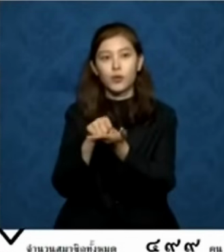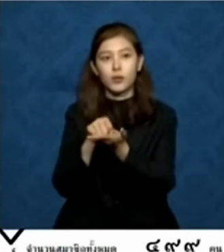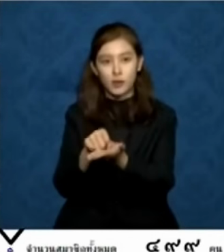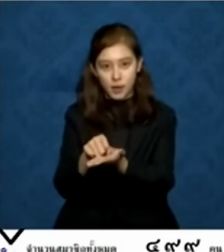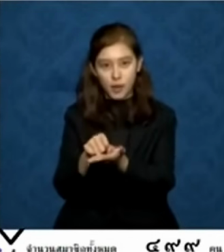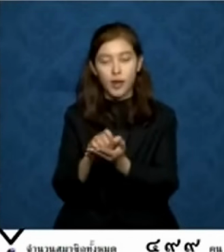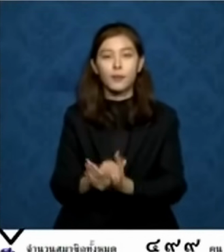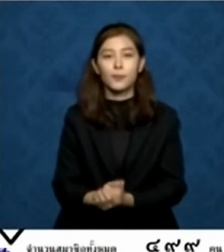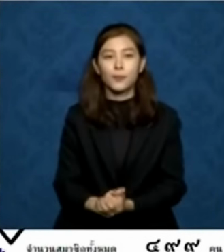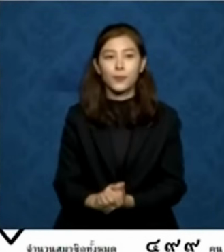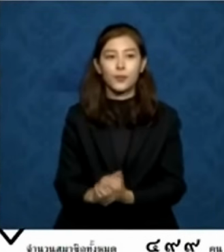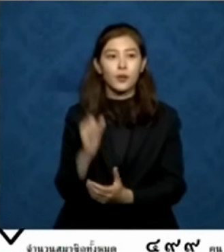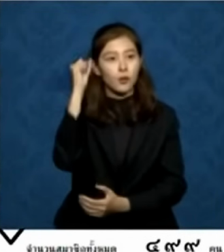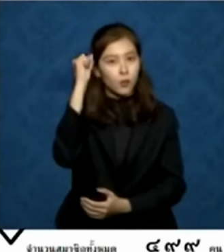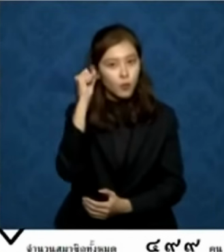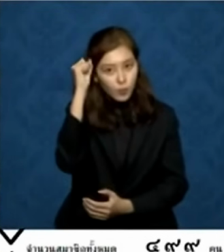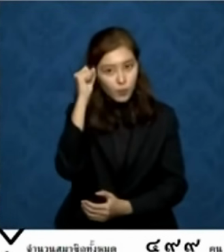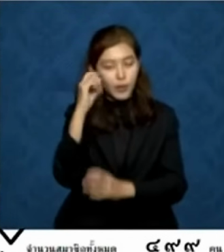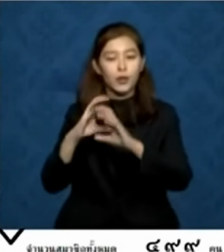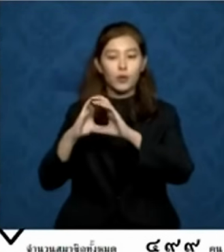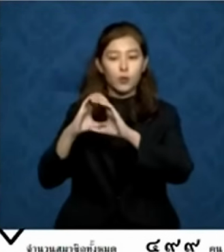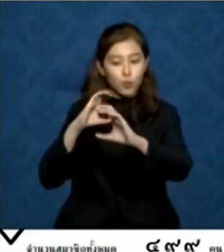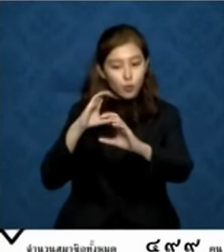ธารณะให้แก่ประชาชน